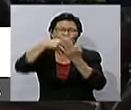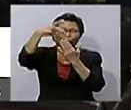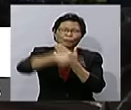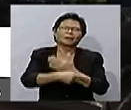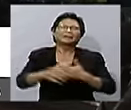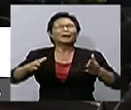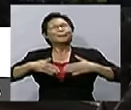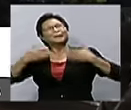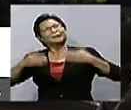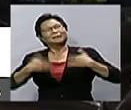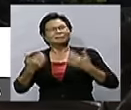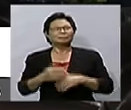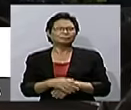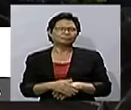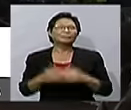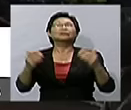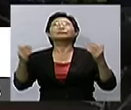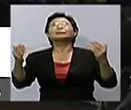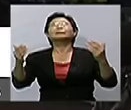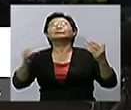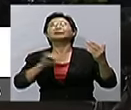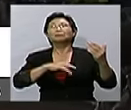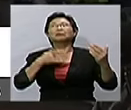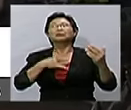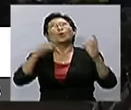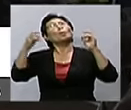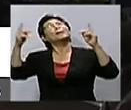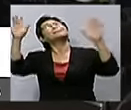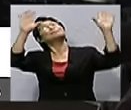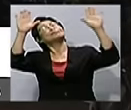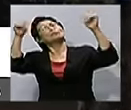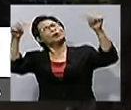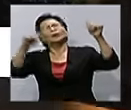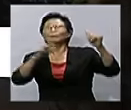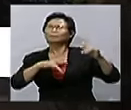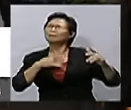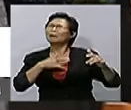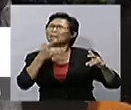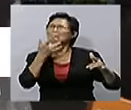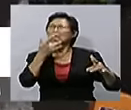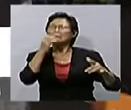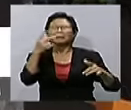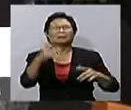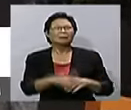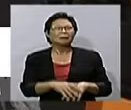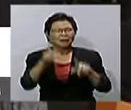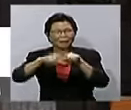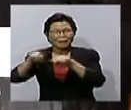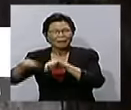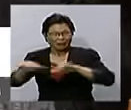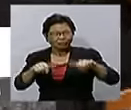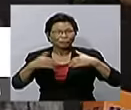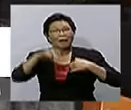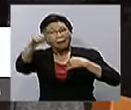dengan begitu meriah sekali. Ya. Tapi insyaAllah saya rasa macam okey juga. Ya. Dan pelbagai aktiviti lain juga diadakan. Bukan